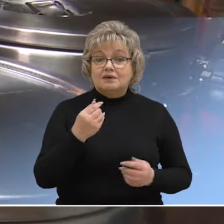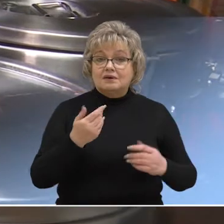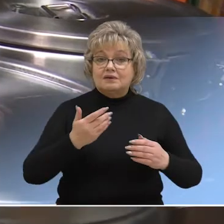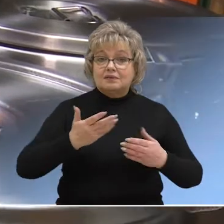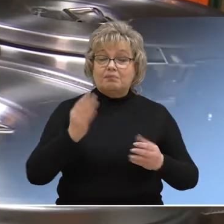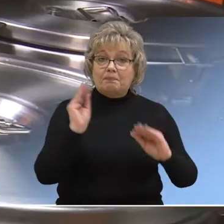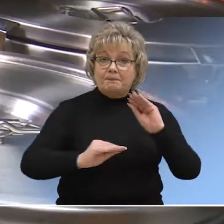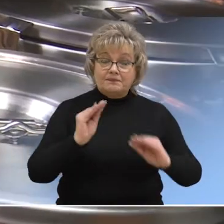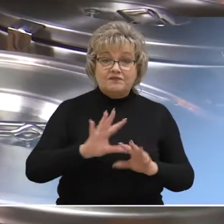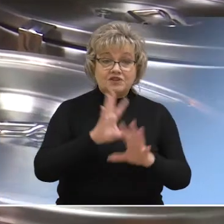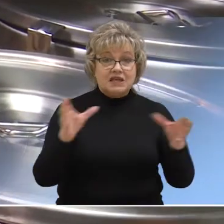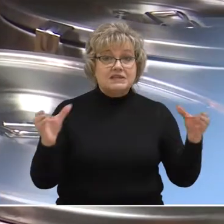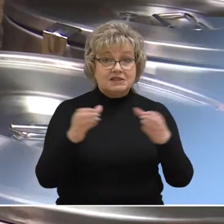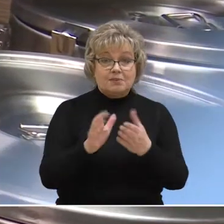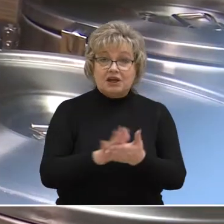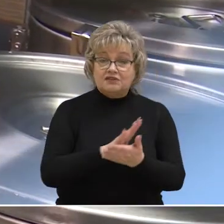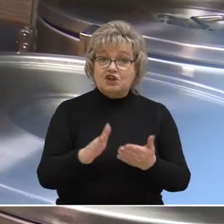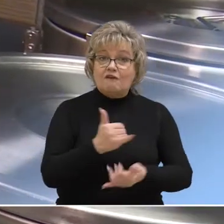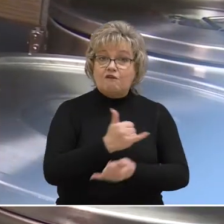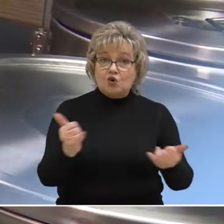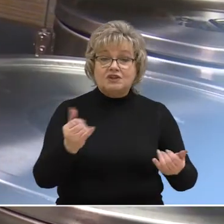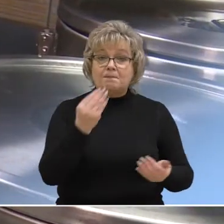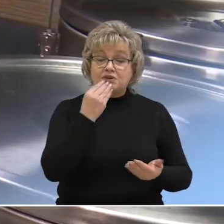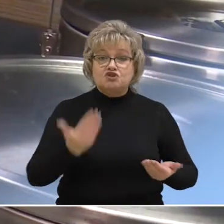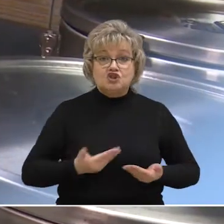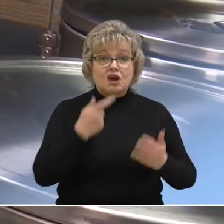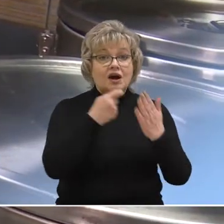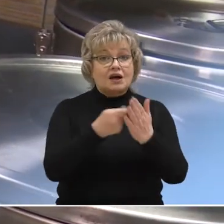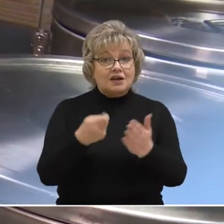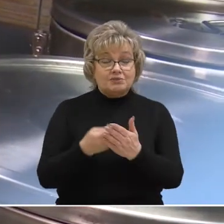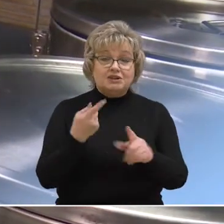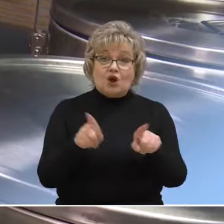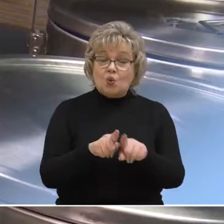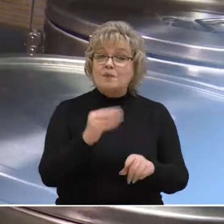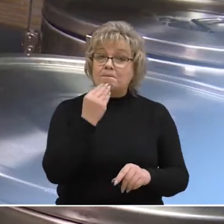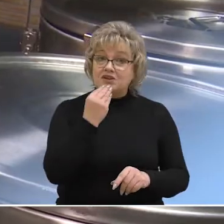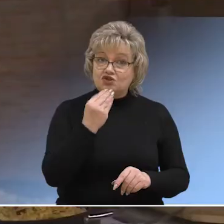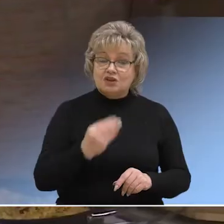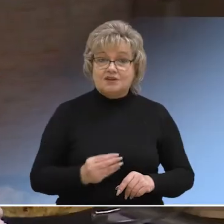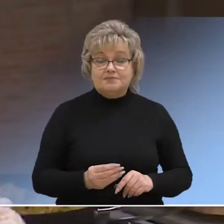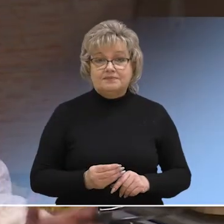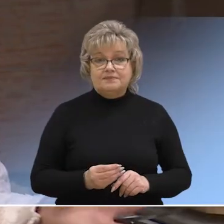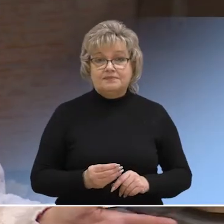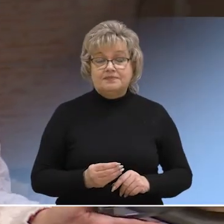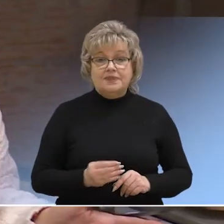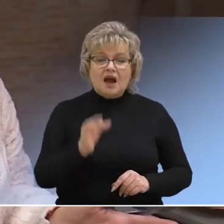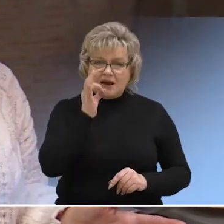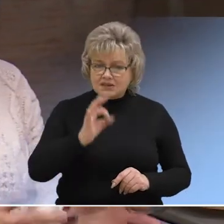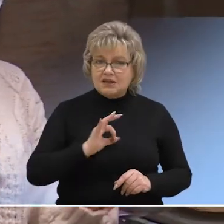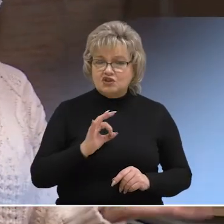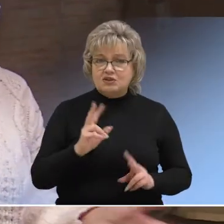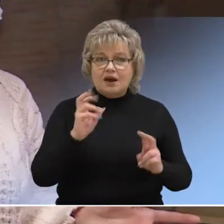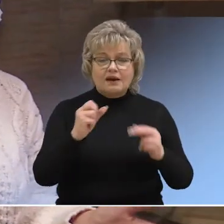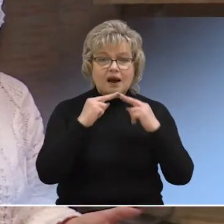концепция всей ассоциации благотворительного фонда «Пища жизни» – это кормить людей вегетарианской пищей. А скажите, вот, Ян,